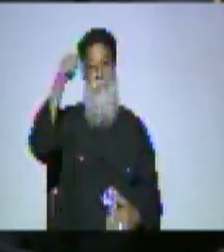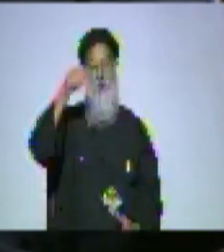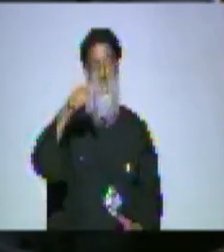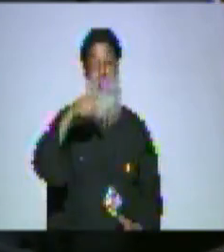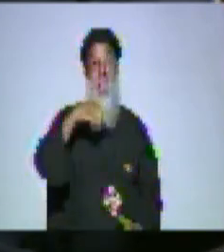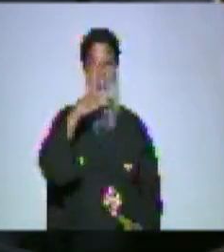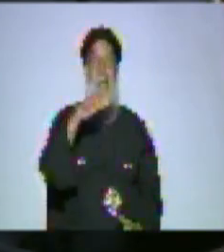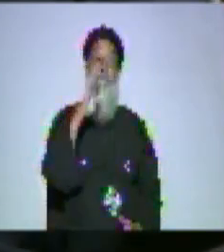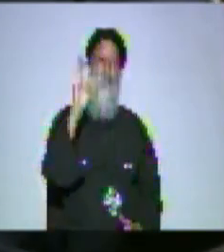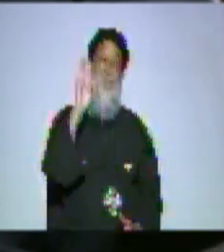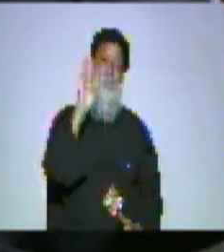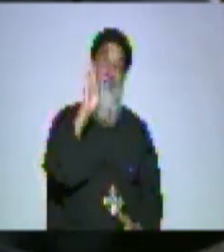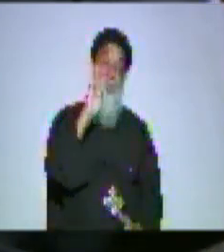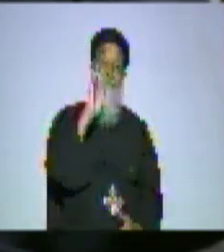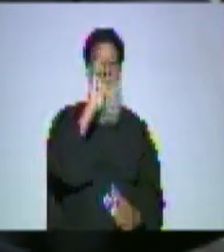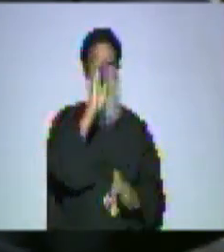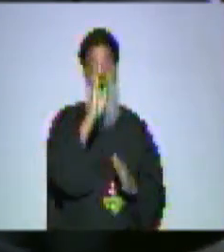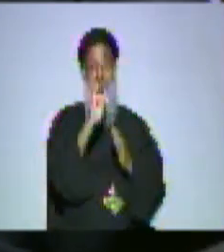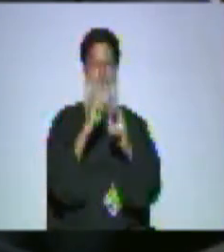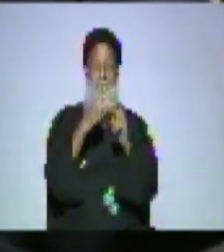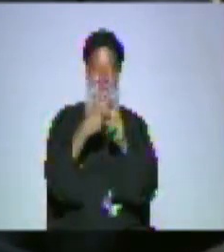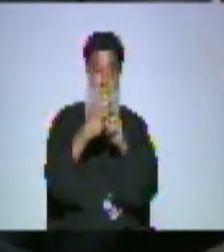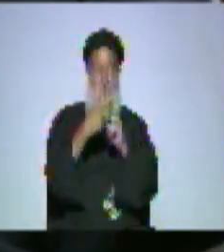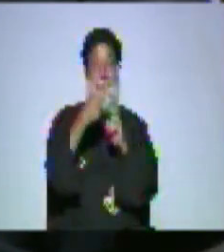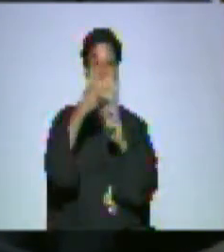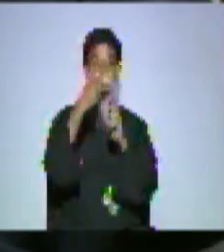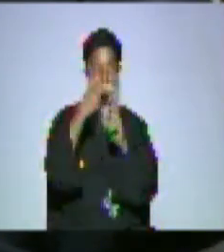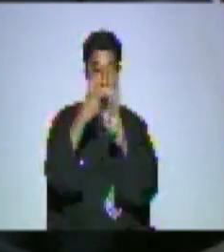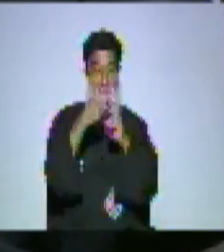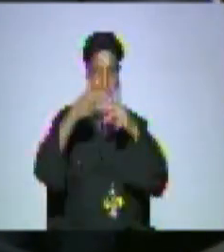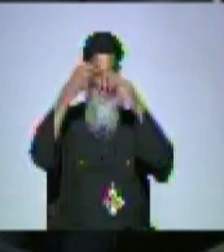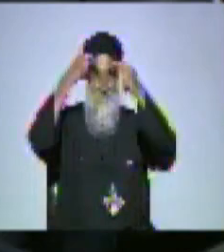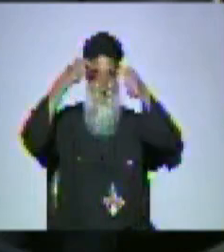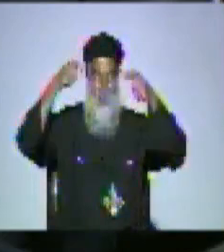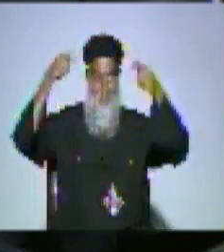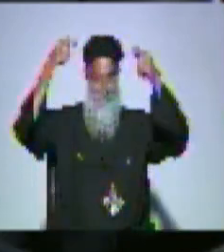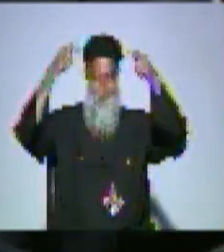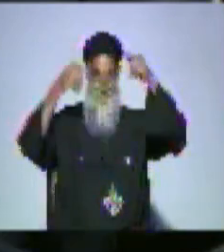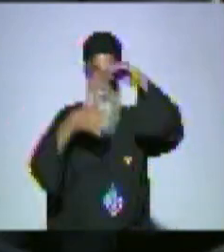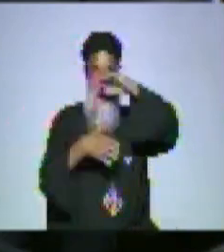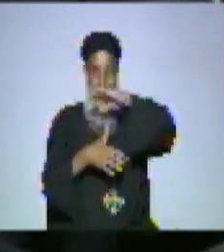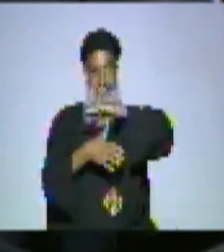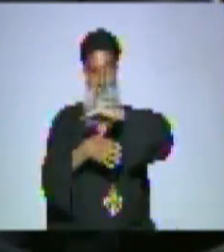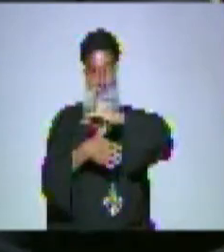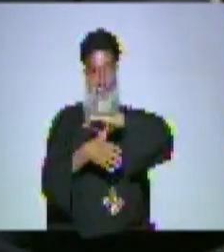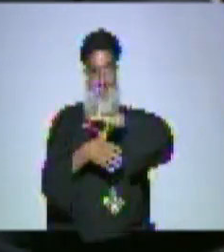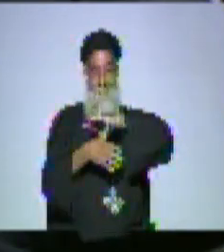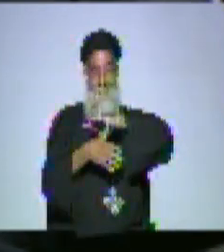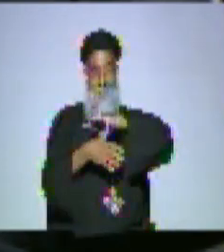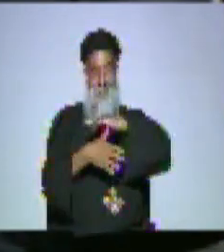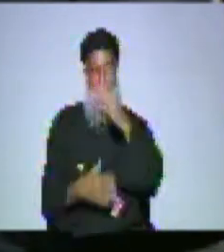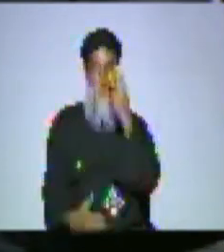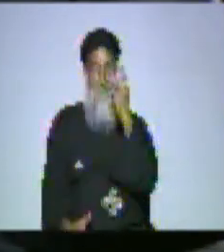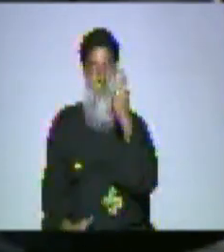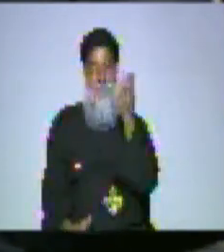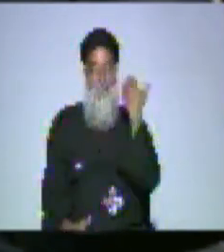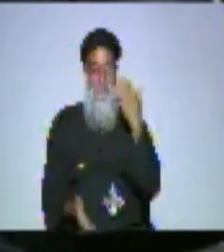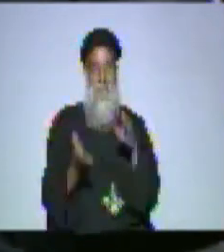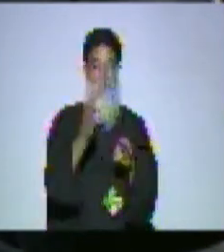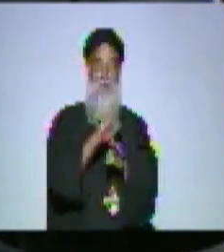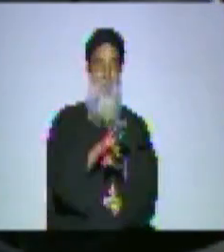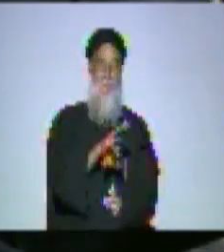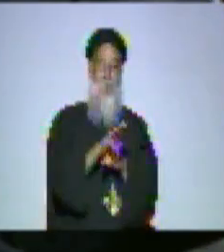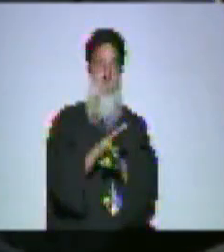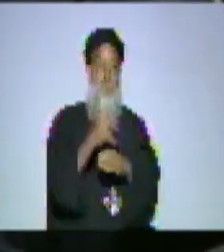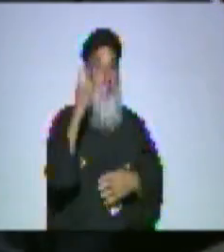البابا شنوده في نقاط كدهوت يعني اول حاجه نزلت كبسولات شنوده عايزين عشان